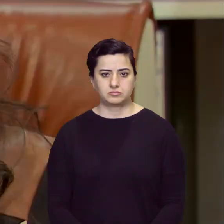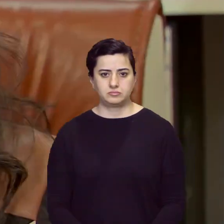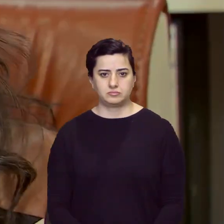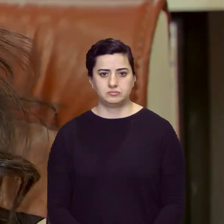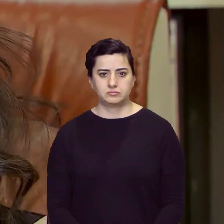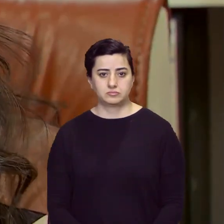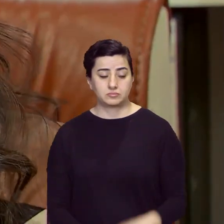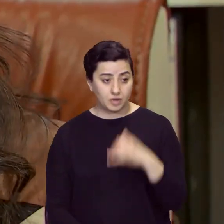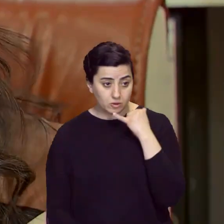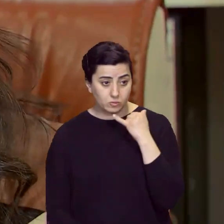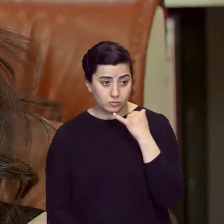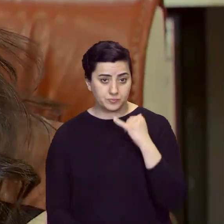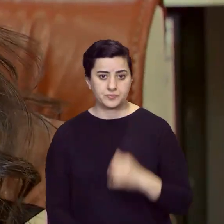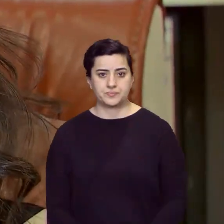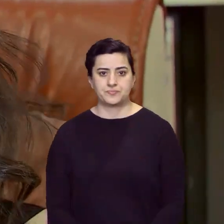Beton. Alo.